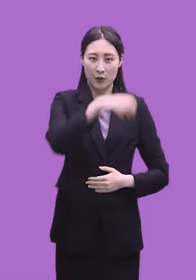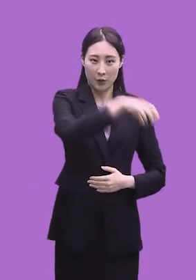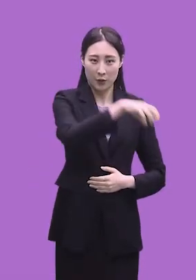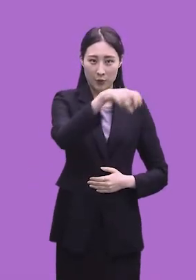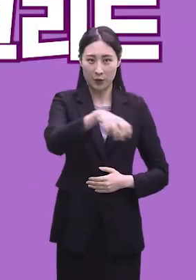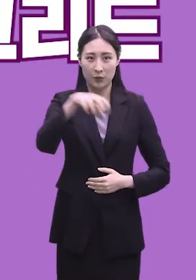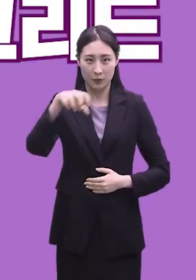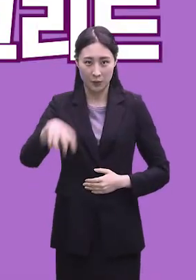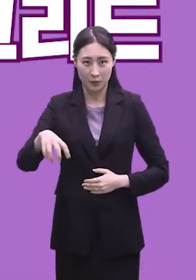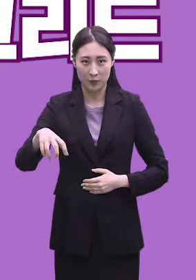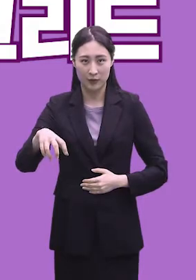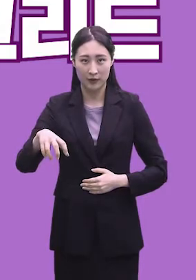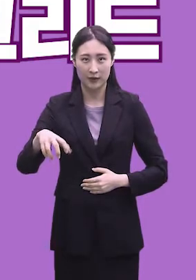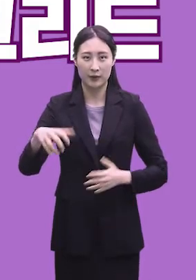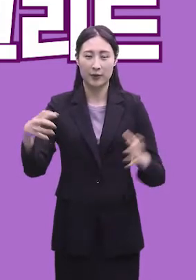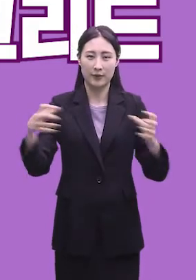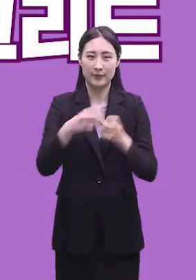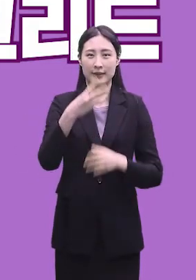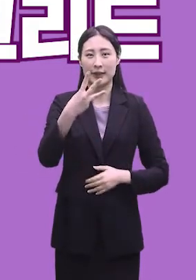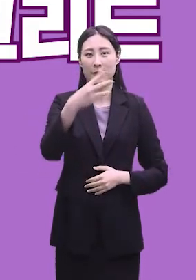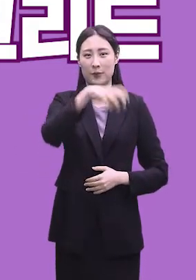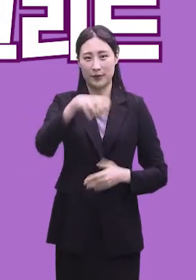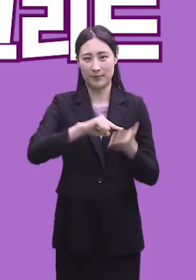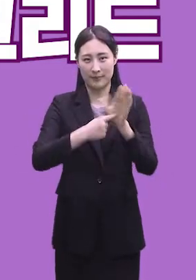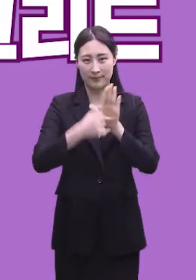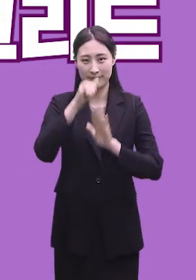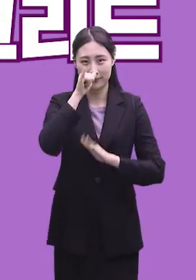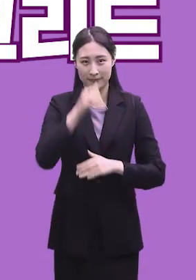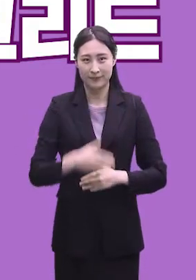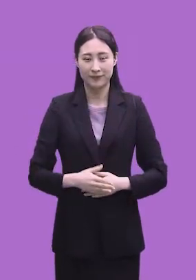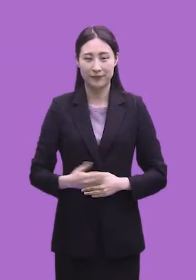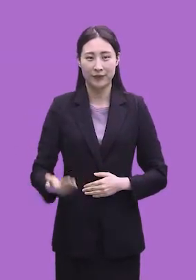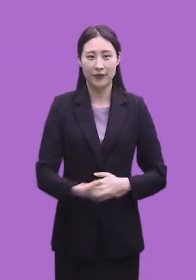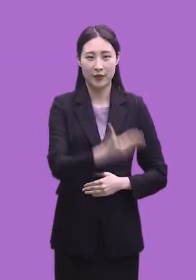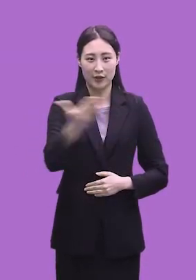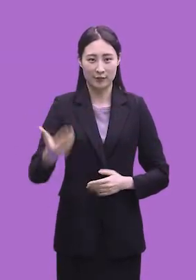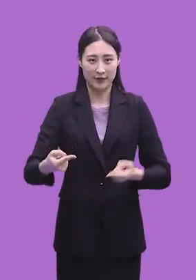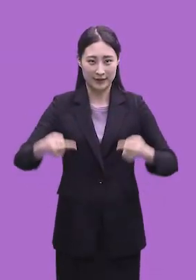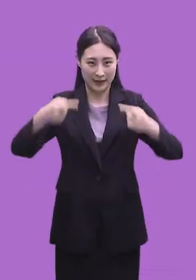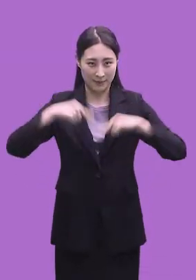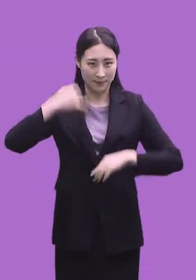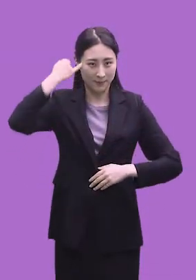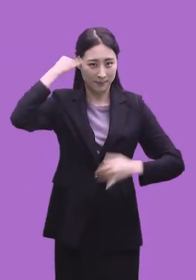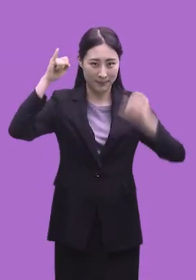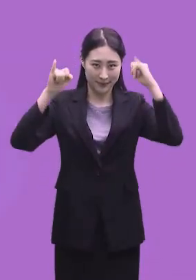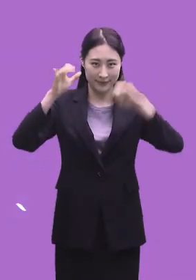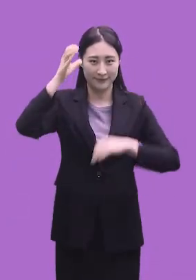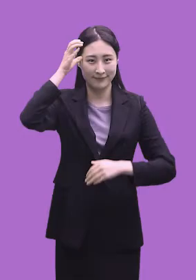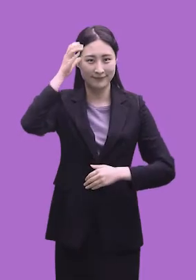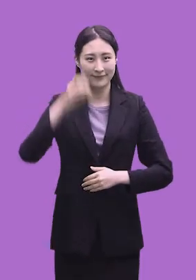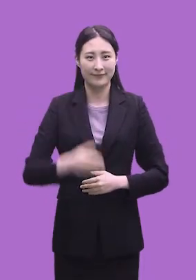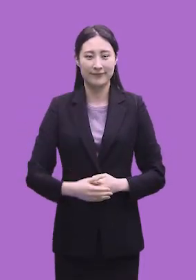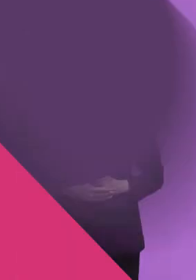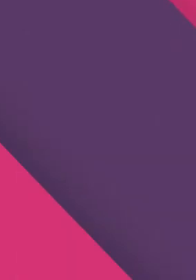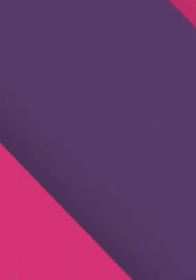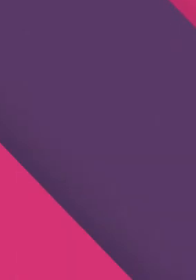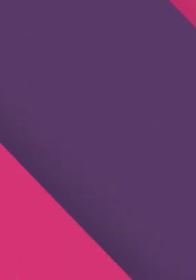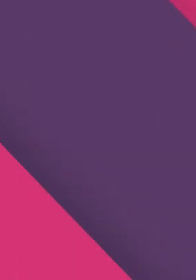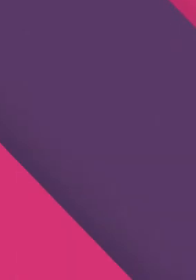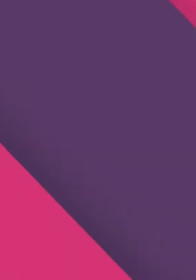미디어 갤러리 신사 다이나믹 그리드에 표출될 예정이니까요. 여러분의 참신한 콘텐츠 기다립니다.